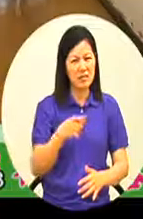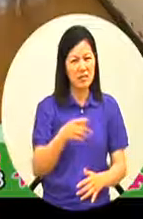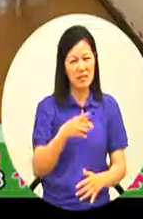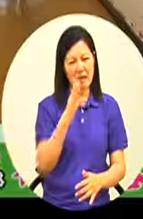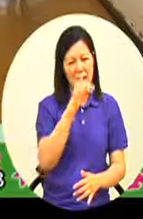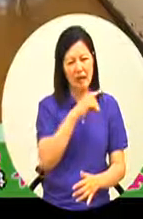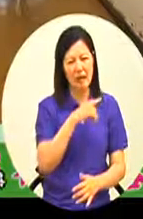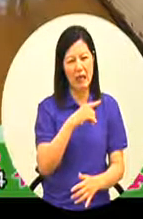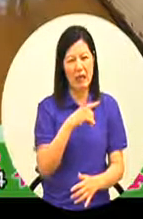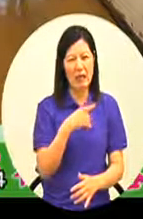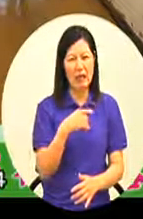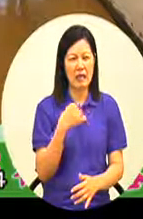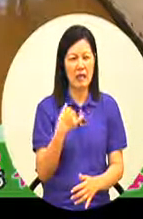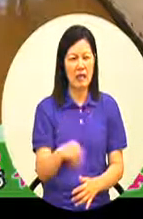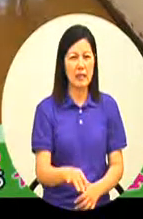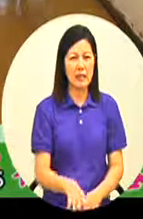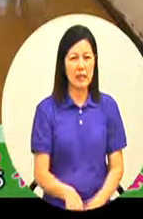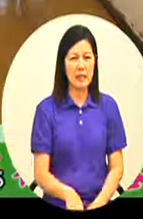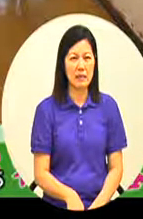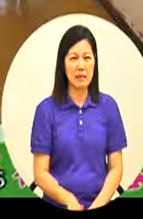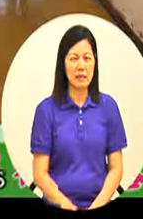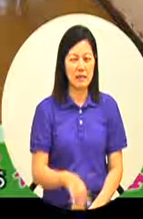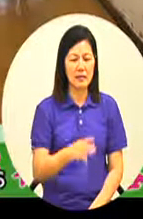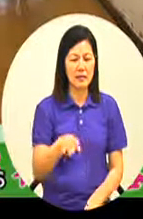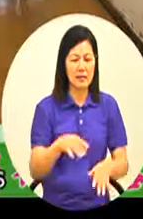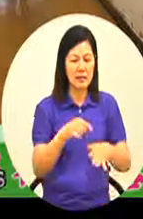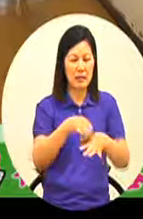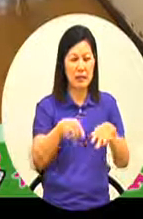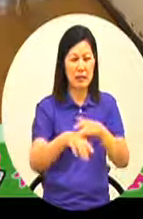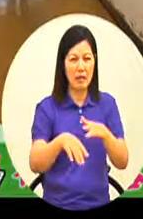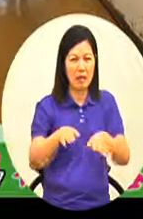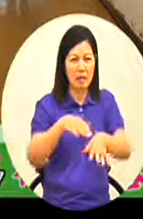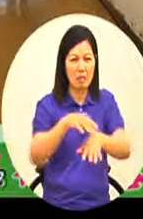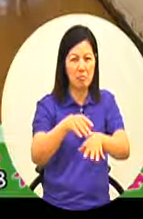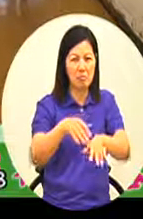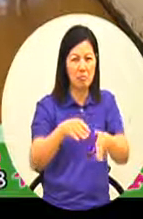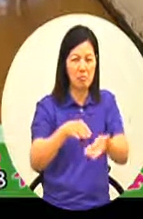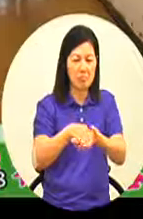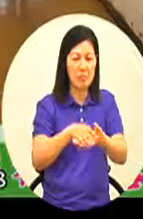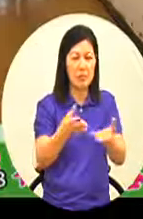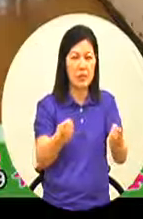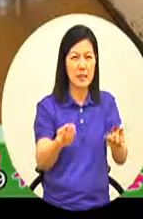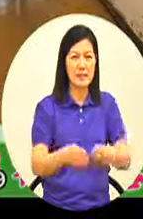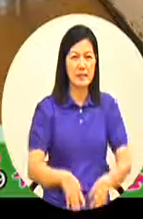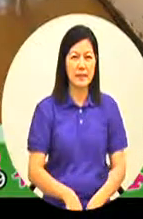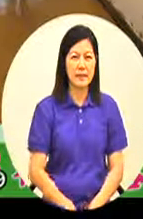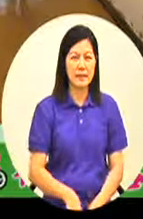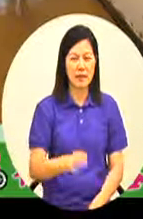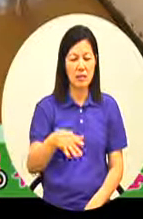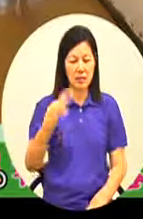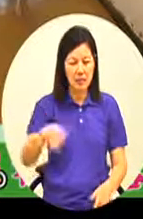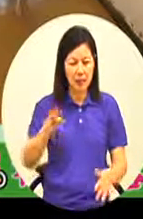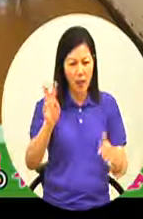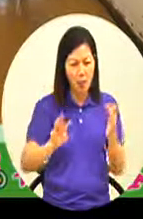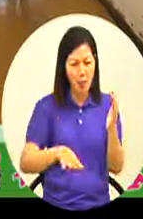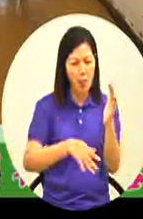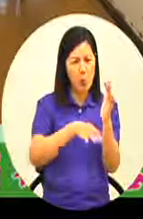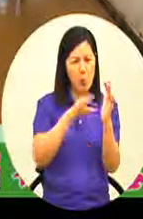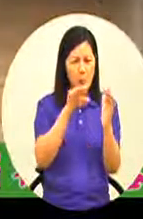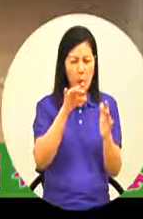狈啊？等来打赤脚。包括家属，规个拢积水，规个拢泥